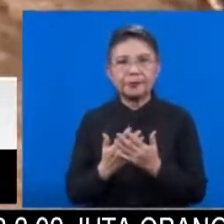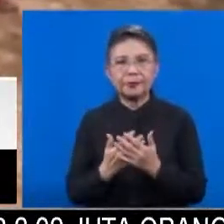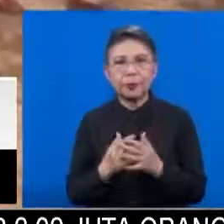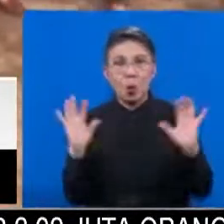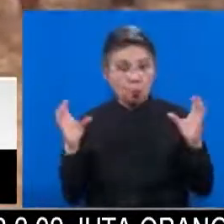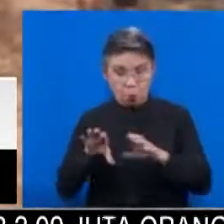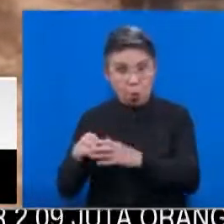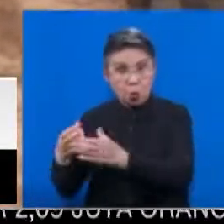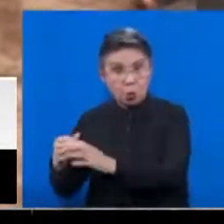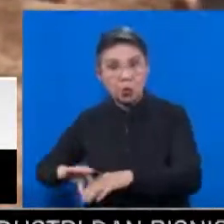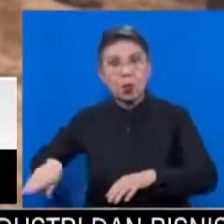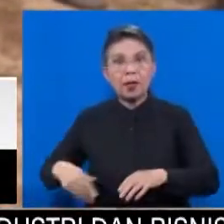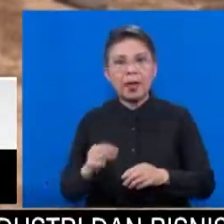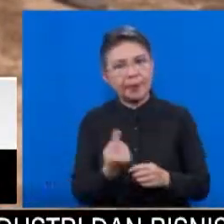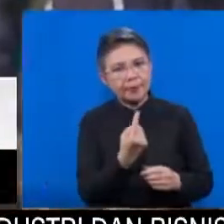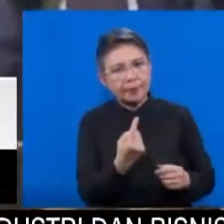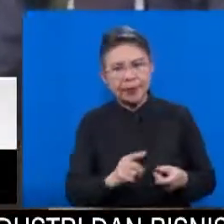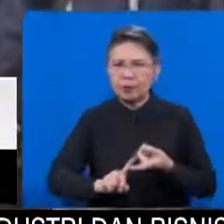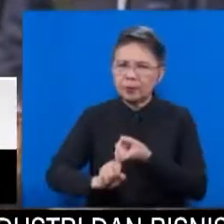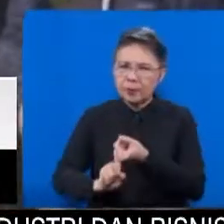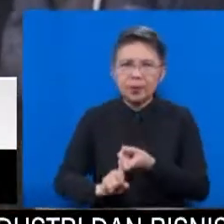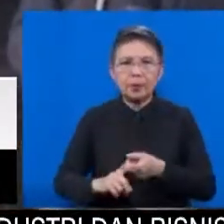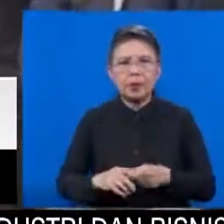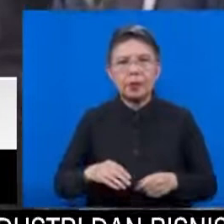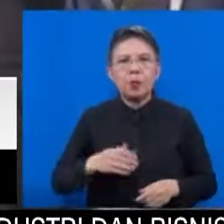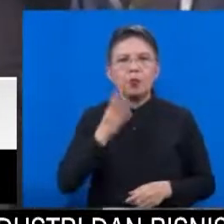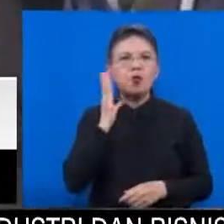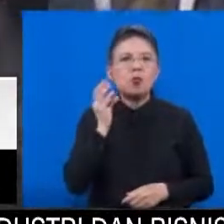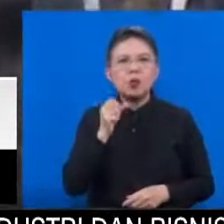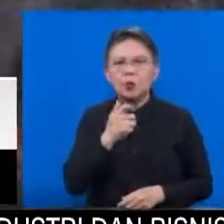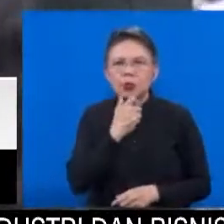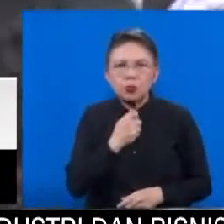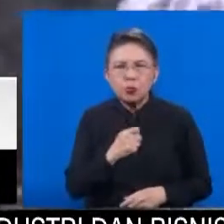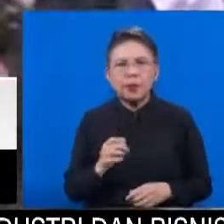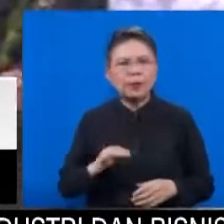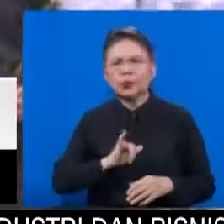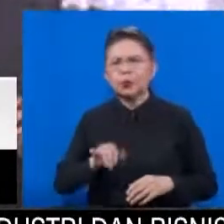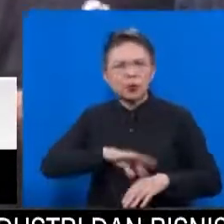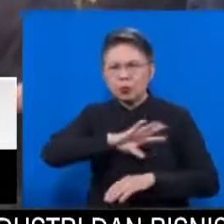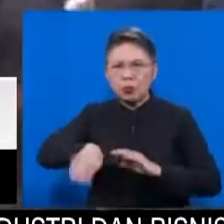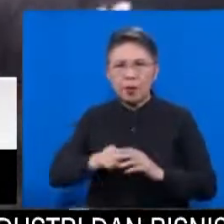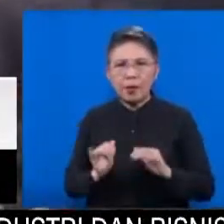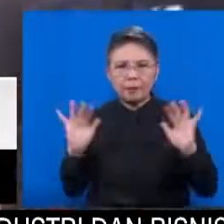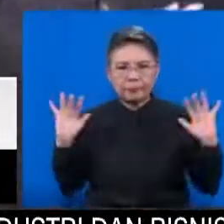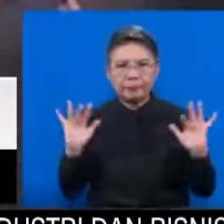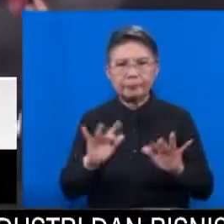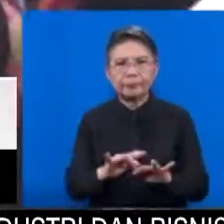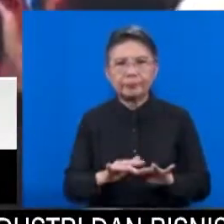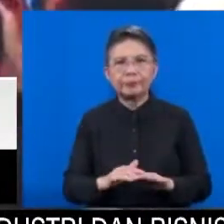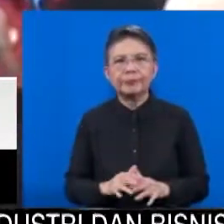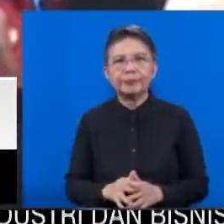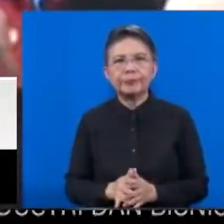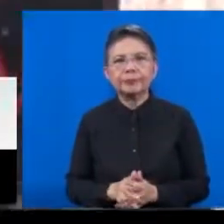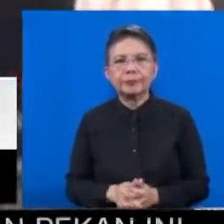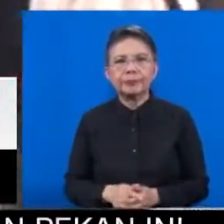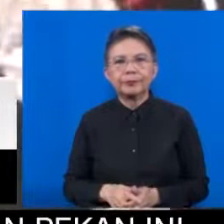juga yang bersama keluarga, kerabat, tua, muda berbondong-bondong untuk ke ziarah untuk